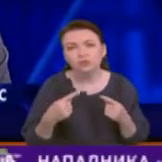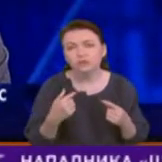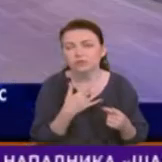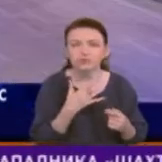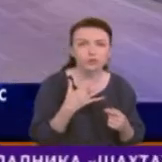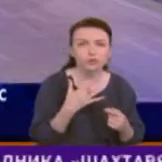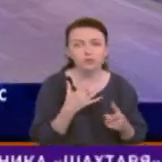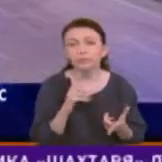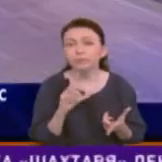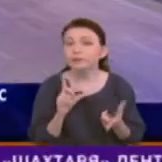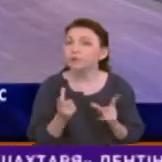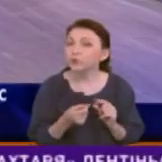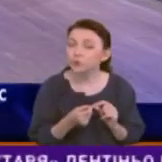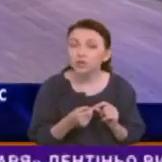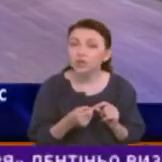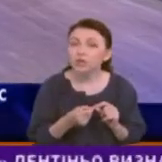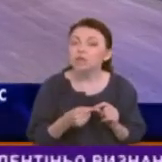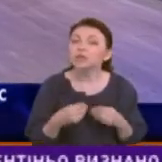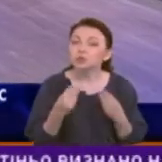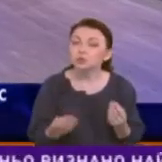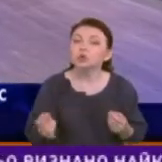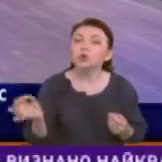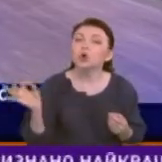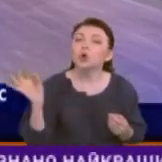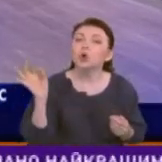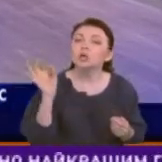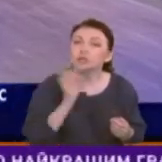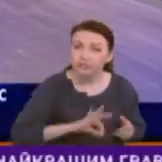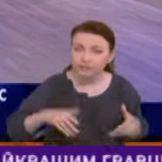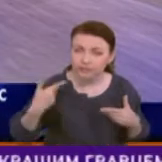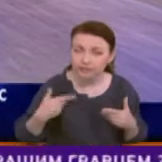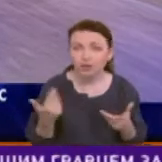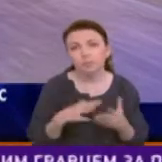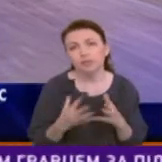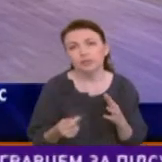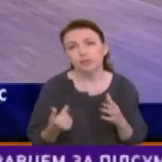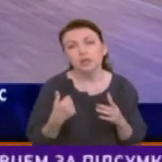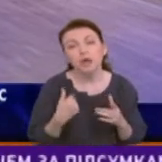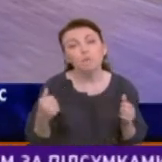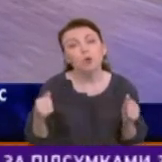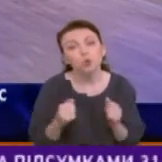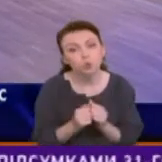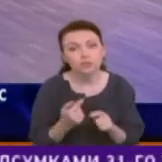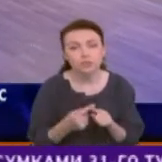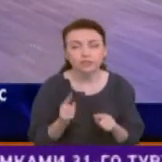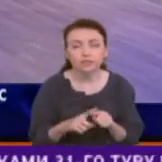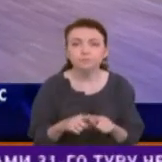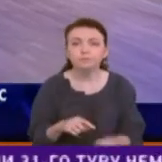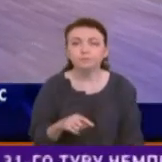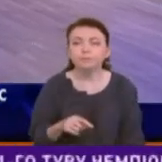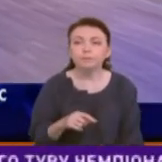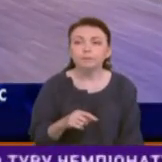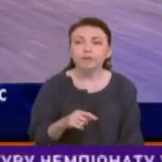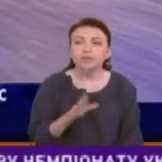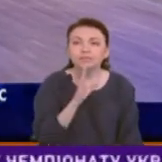вони приведуть і дадуть корисний плід. Я за це теж молюся. Ну, насправді, коли ми сказали, пані